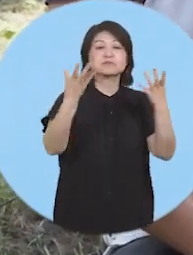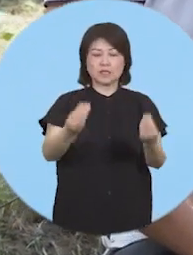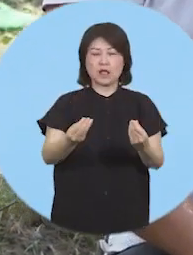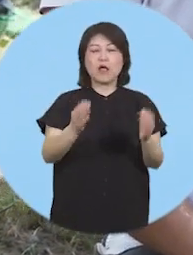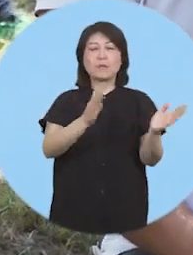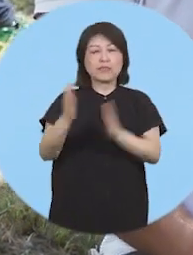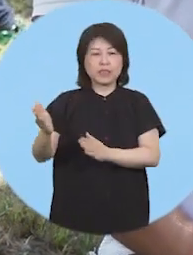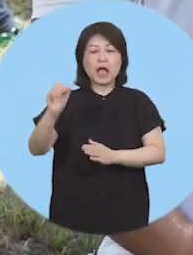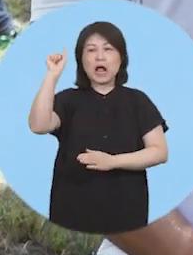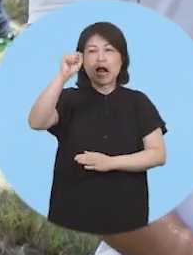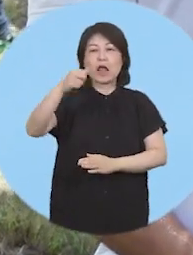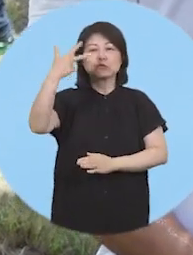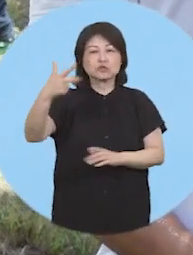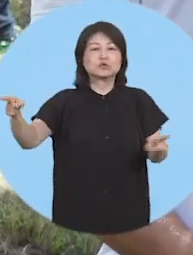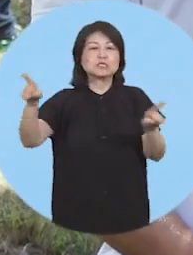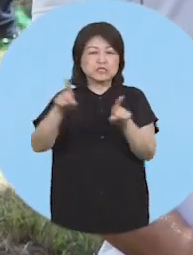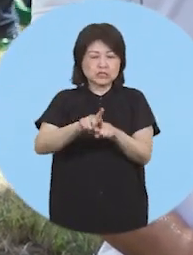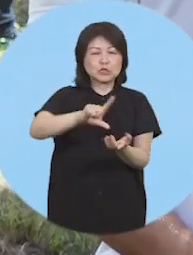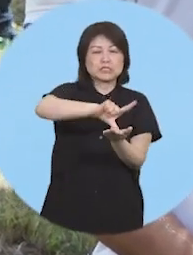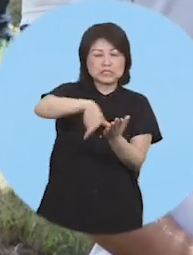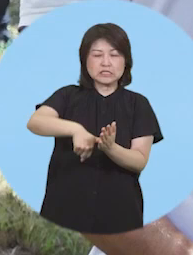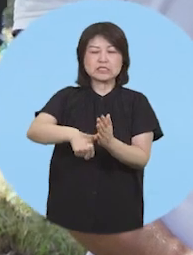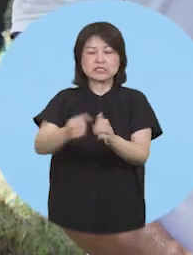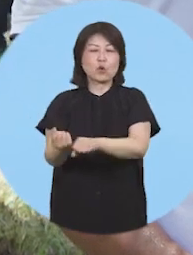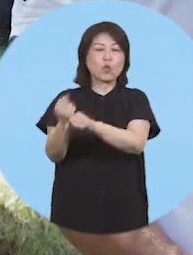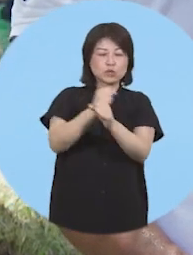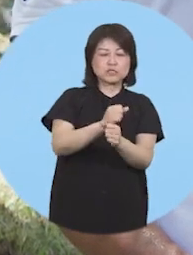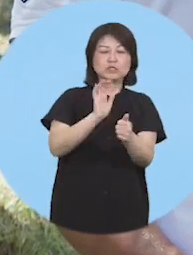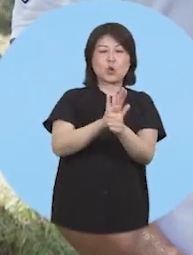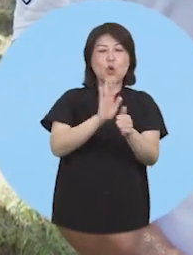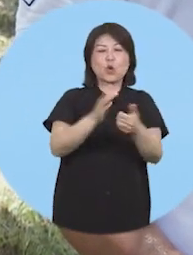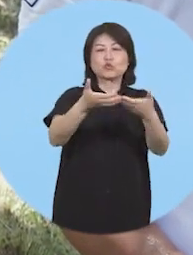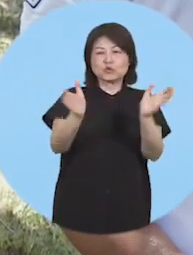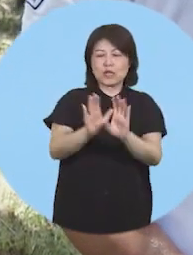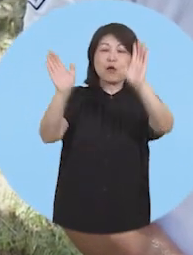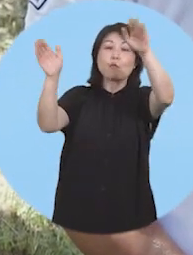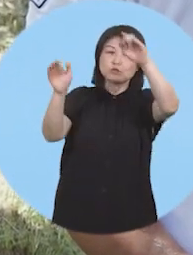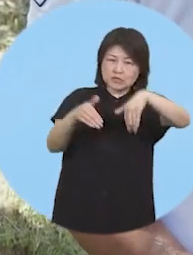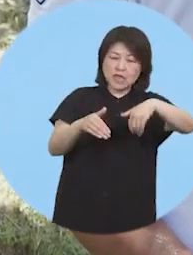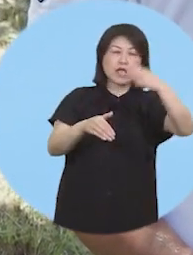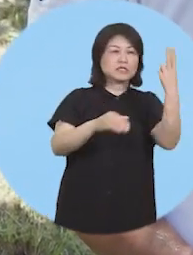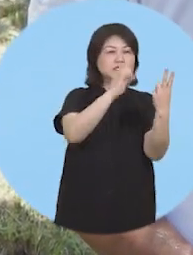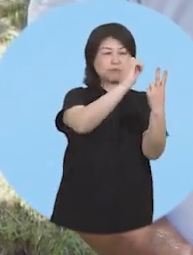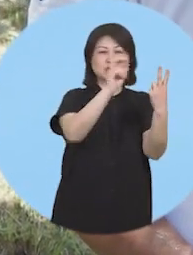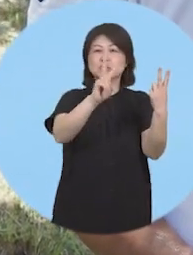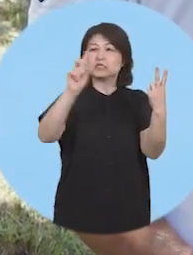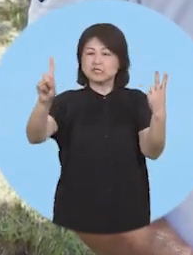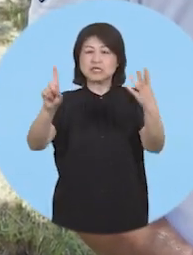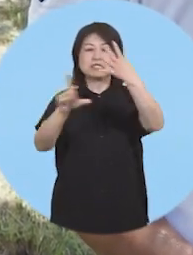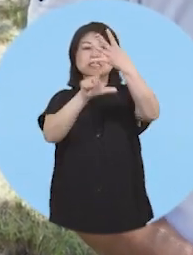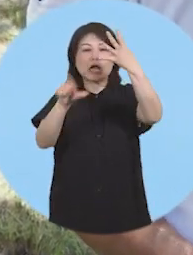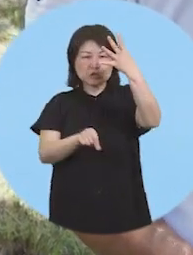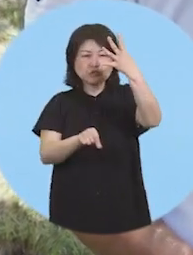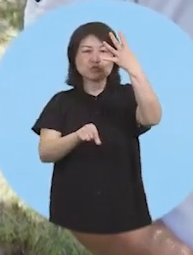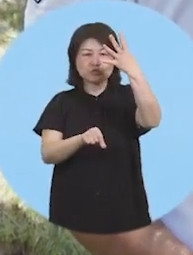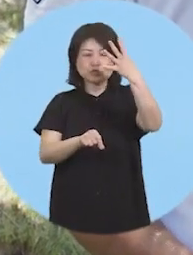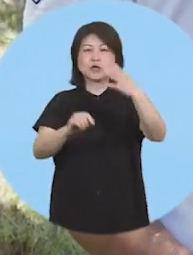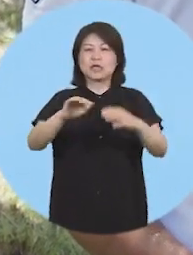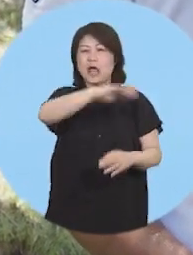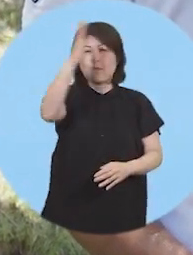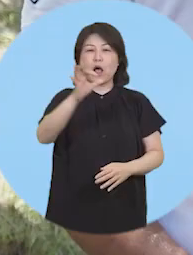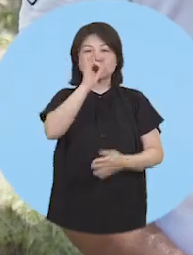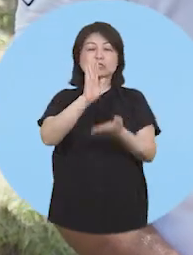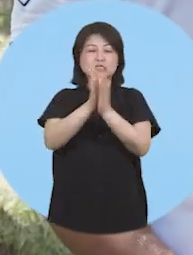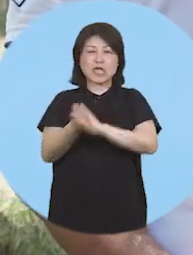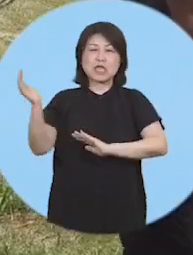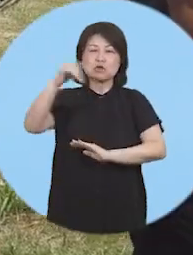域おこし協力隊を募集。2021年4月に山口県岩国市より2名の地域おこし協力隊を